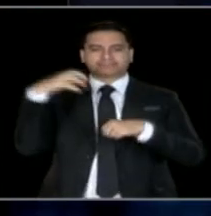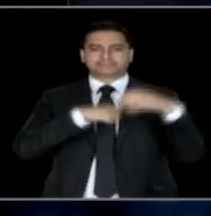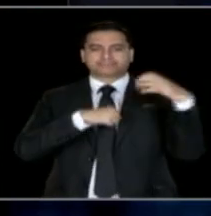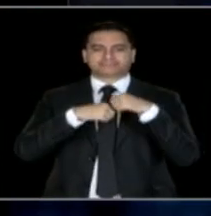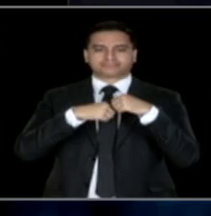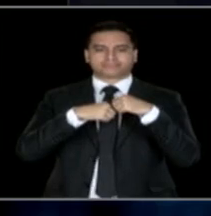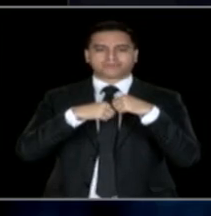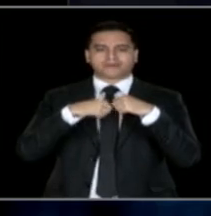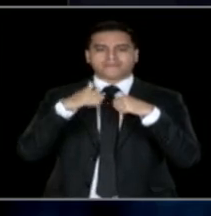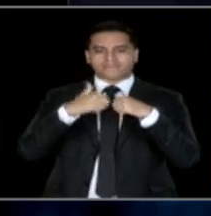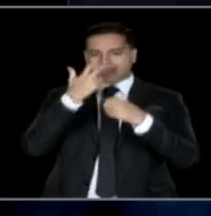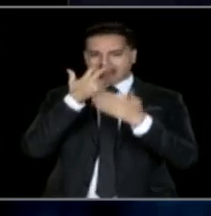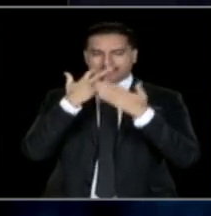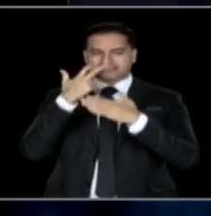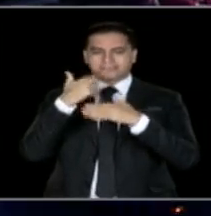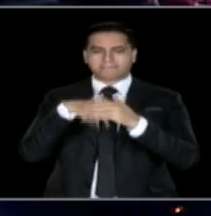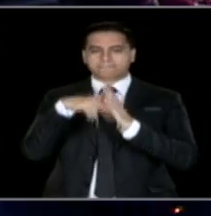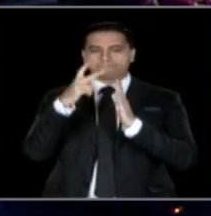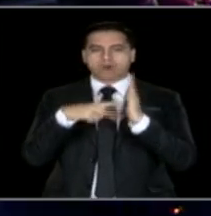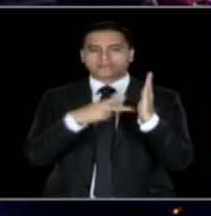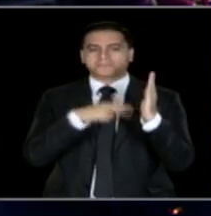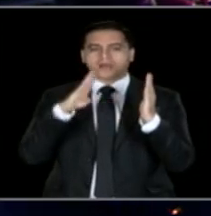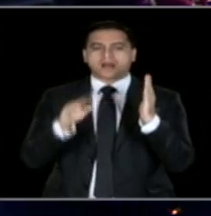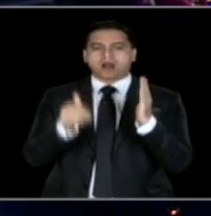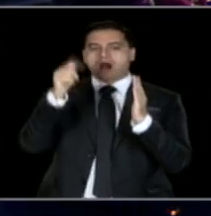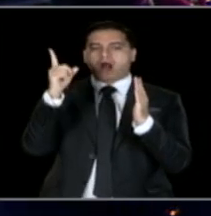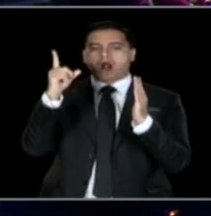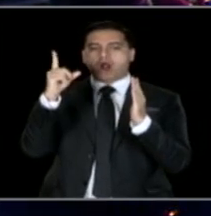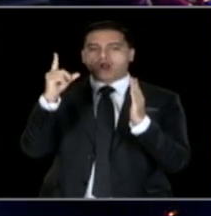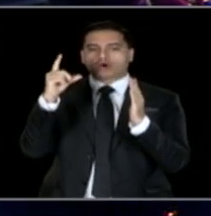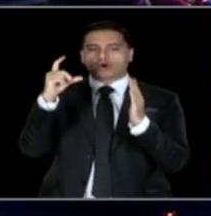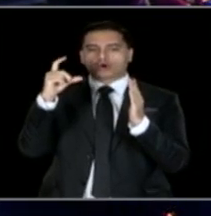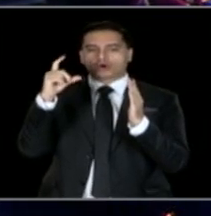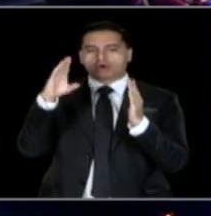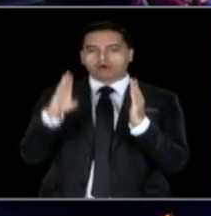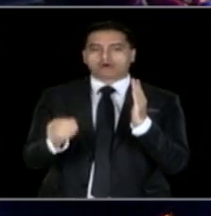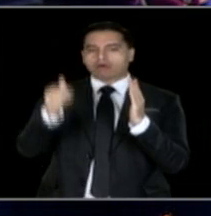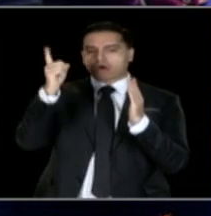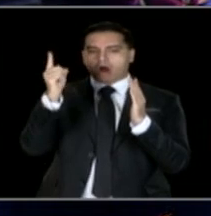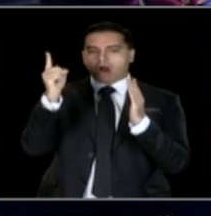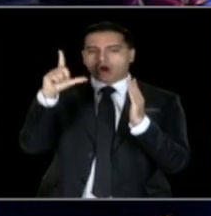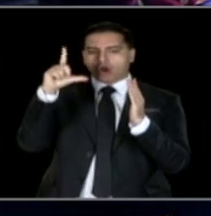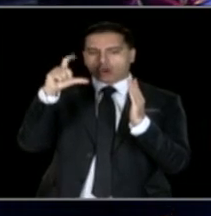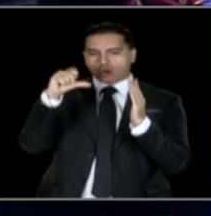الاستعمارية بموجب معاهدة كارلوفيتس عام 1699؟